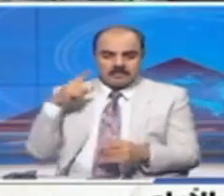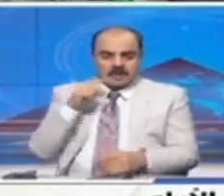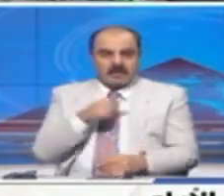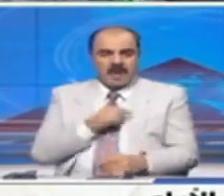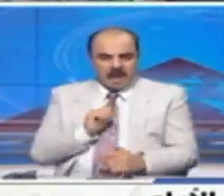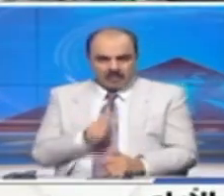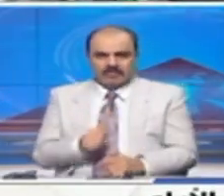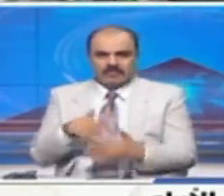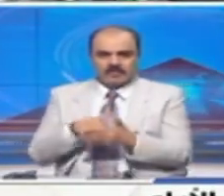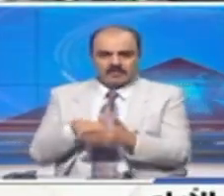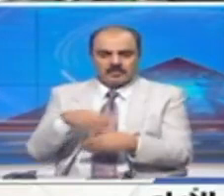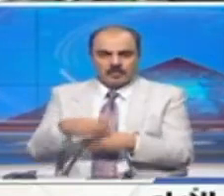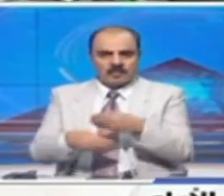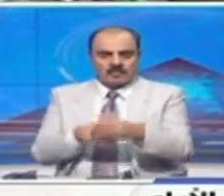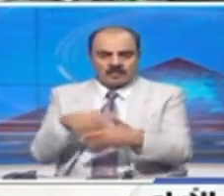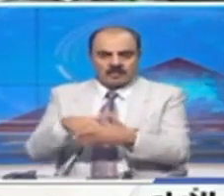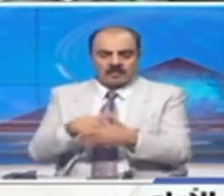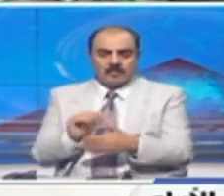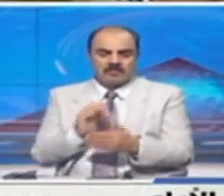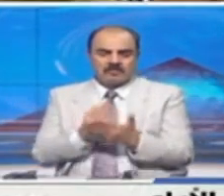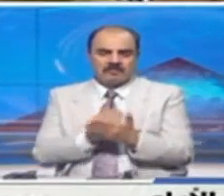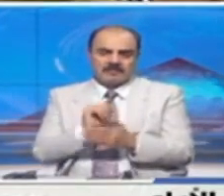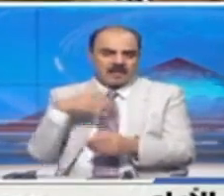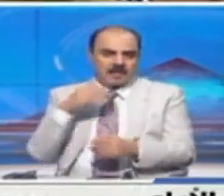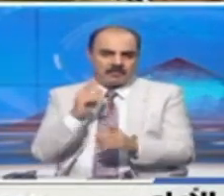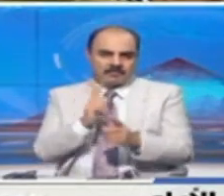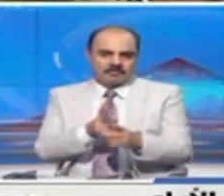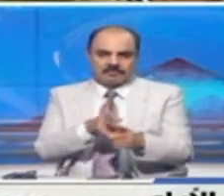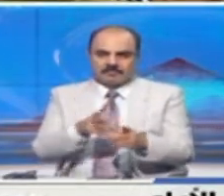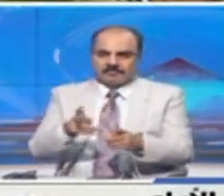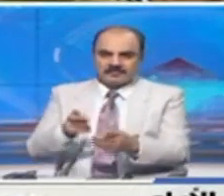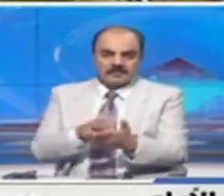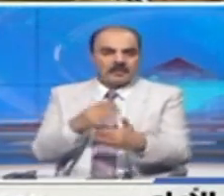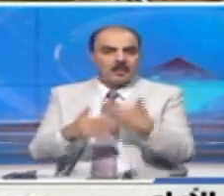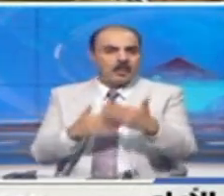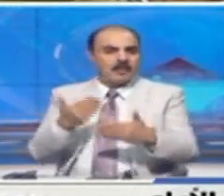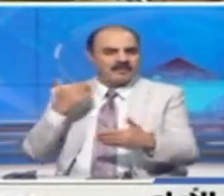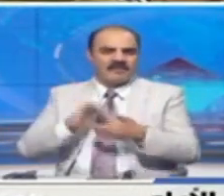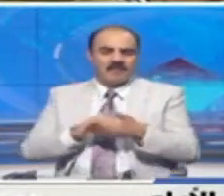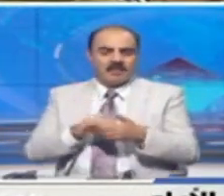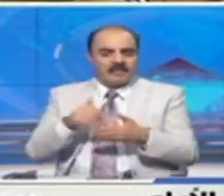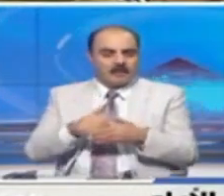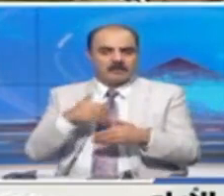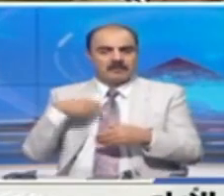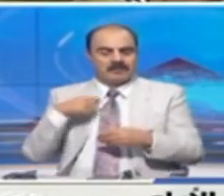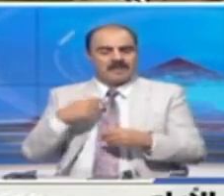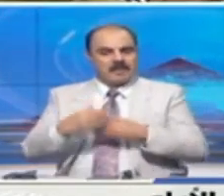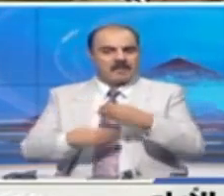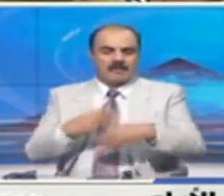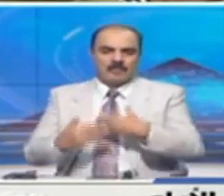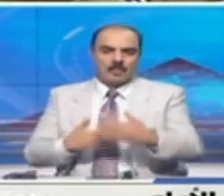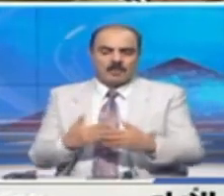دون تنفيذ خارطة الطريق الأممية الخاصة بليبيا وجهود توحيد المؤسسات السيادية بالدولة، إلى جانب